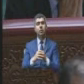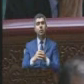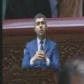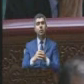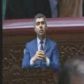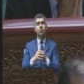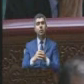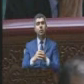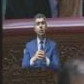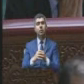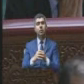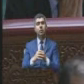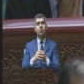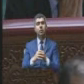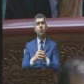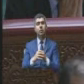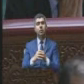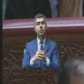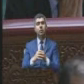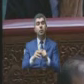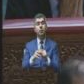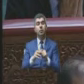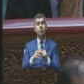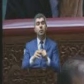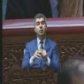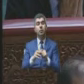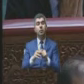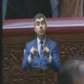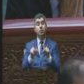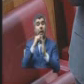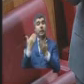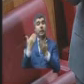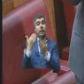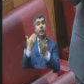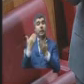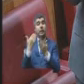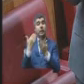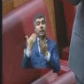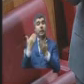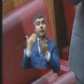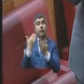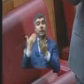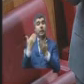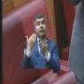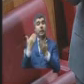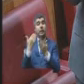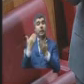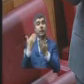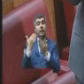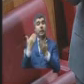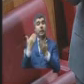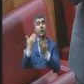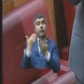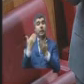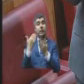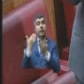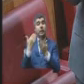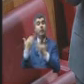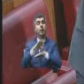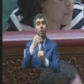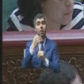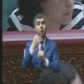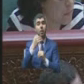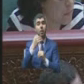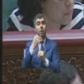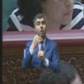المباراه. ثانيا الاحتفاظ بالترقية وبالامتيازات التي كانت له